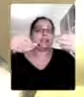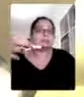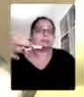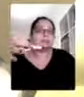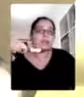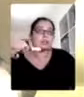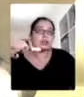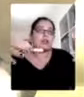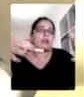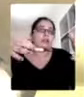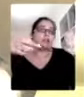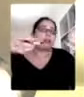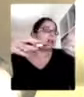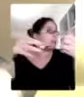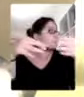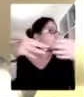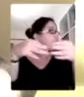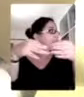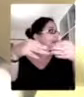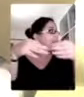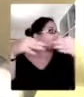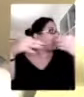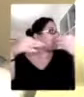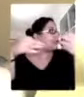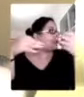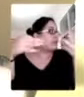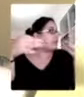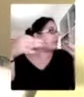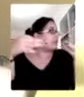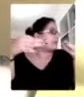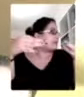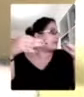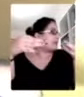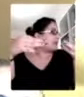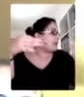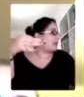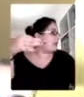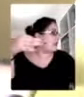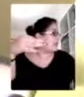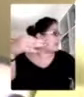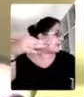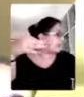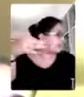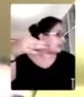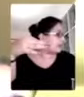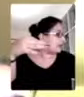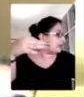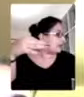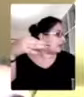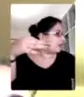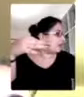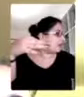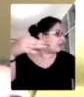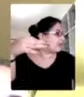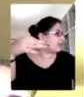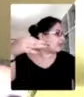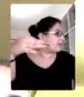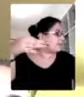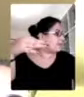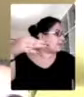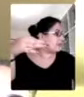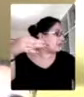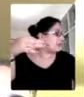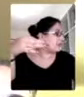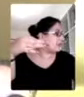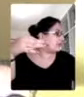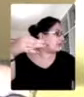gitmeyebiliyor. Bir de bazı tütünler var ki sadece bir kere içmeniz bile yeterli olabiliyor. Örnek vereyim.